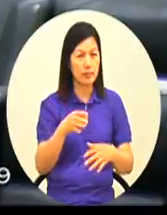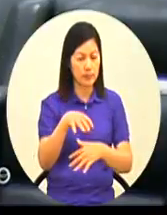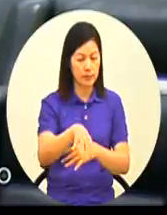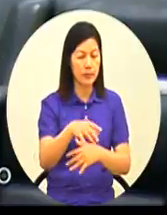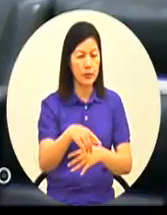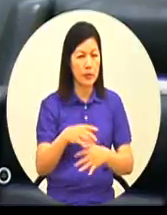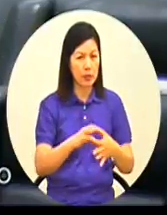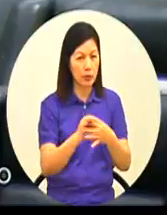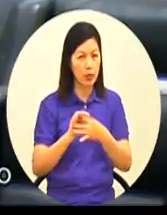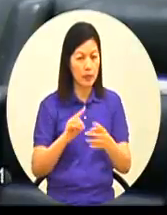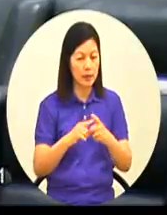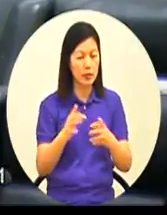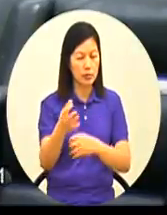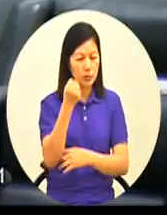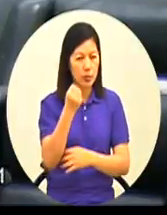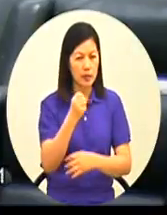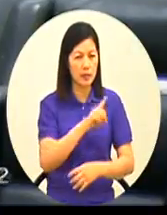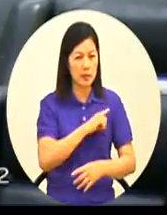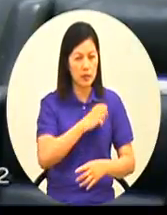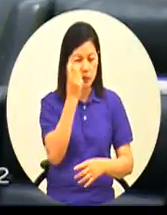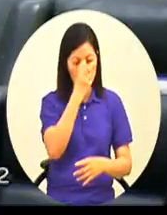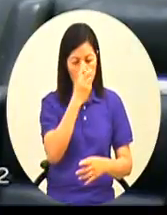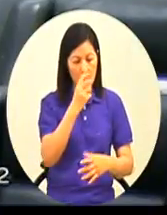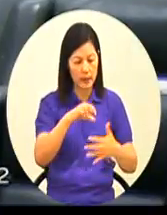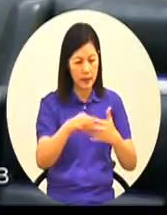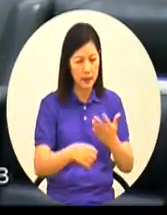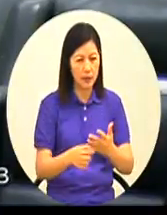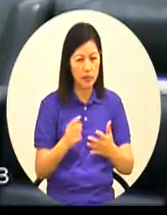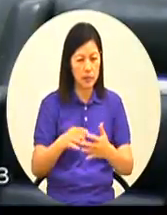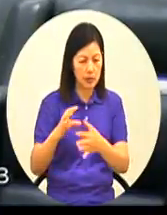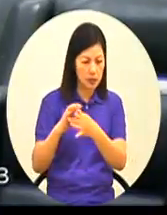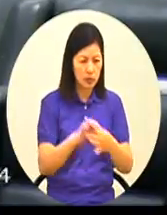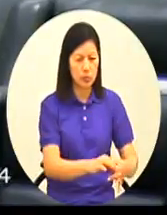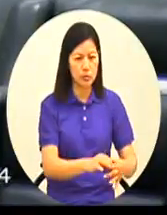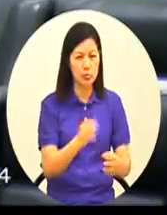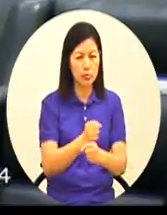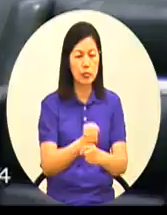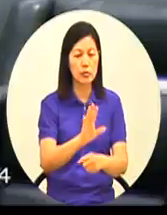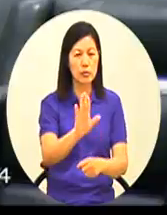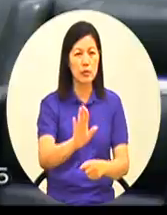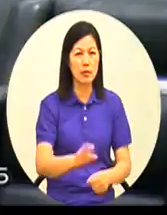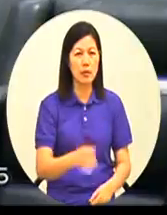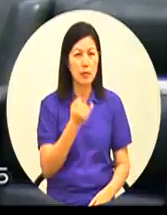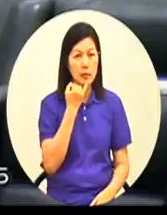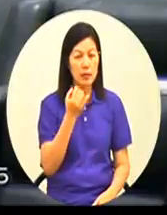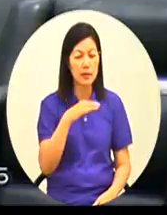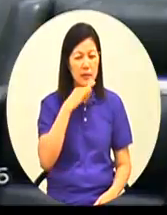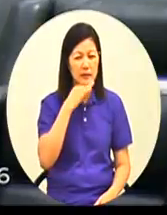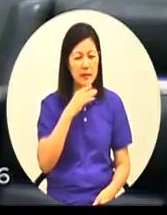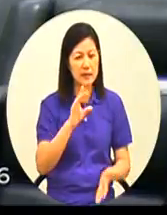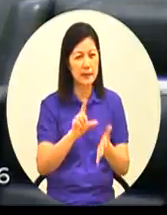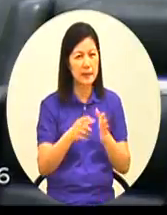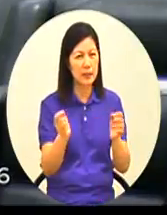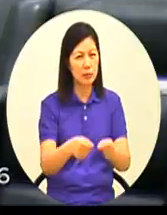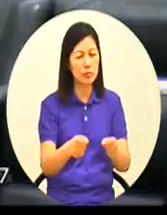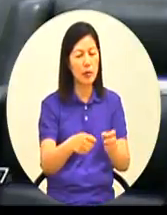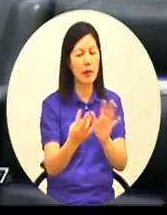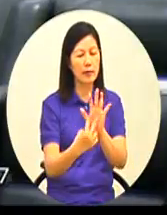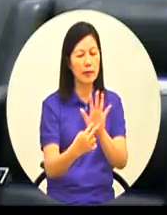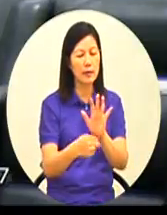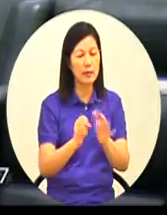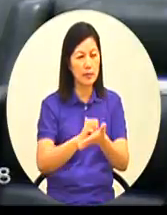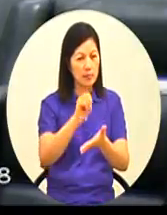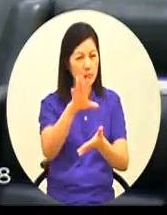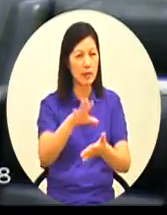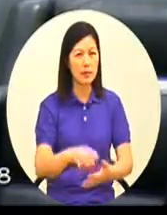心这个人权自治条例，那我也知道这个进度一直都在持续当中。那是不是可以等一下简短跟我们报告说，